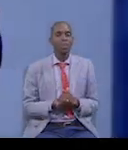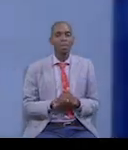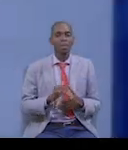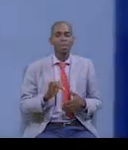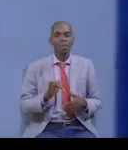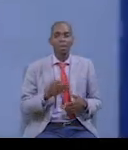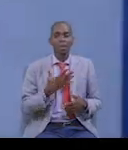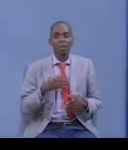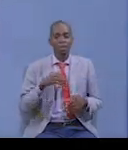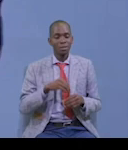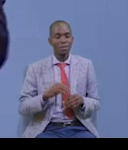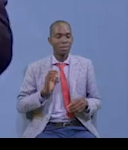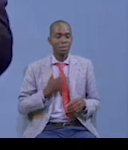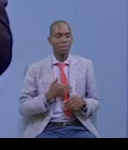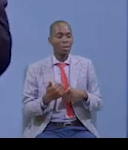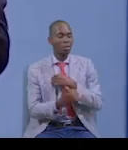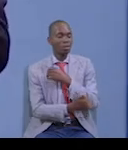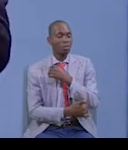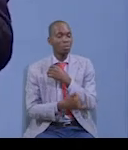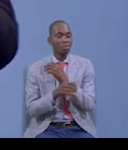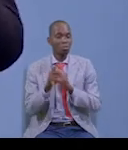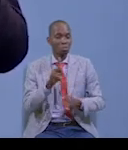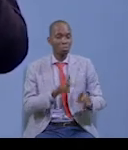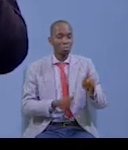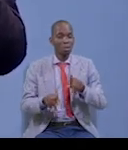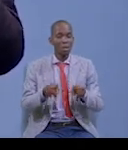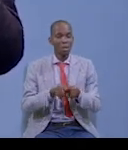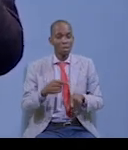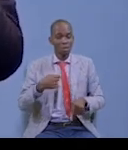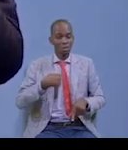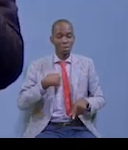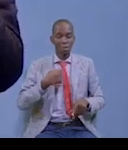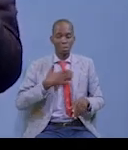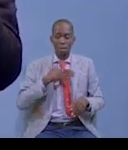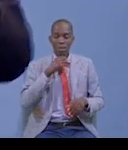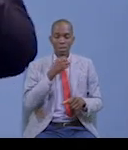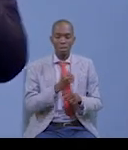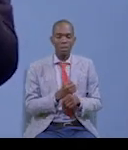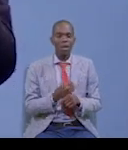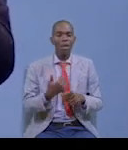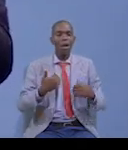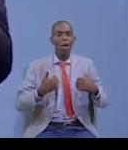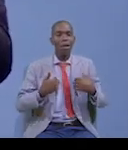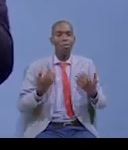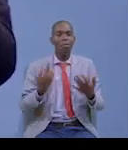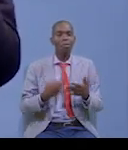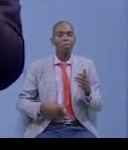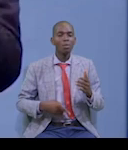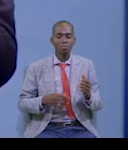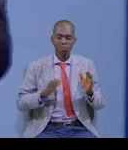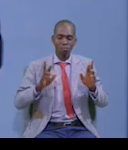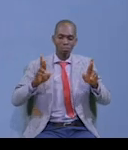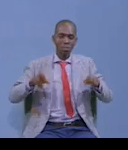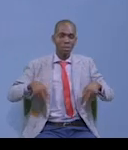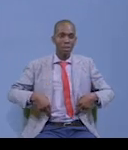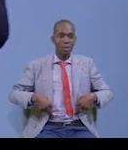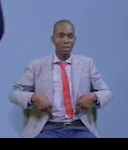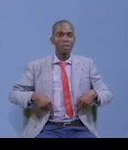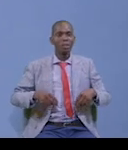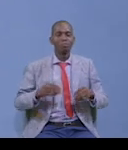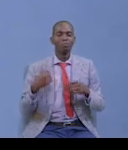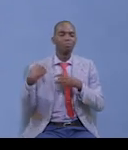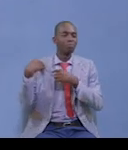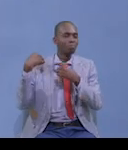our country, people like me, they have retired long ago. Maa desamlo naa vayasunna vaalladaru padavi viramana